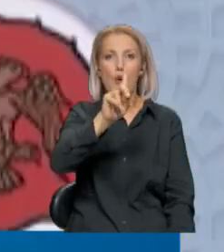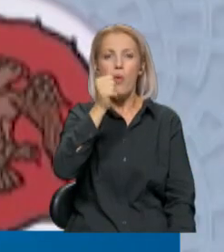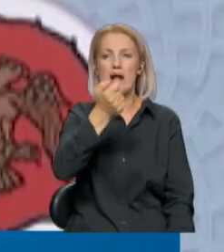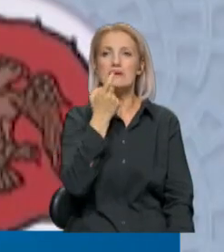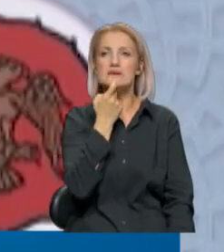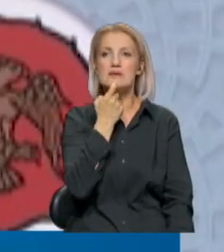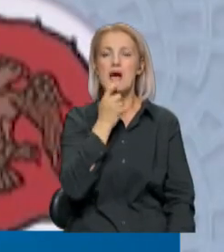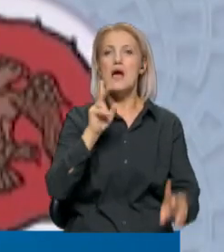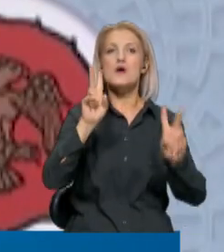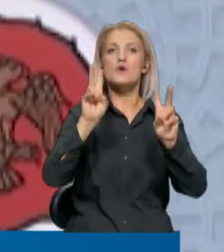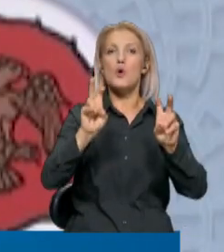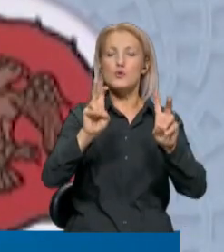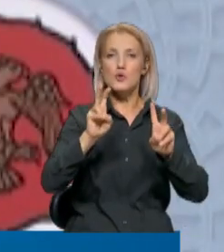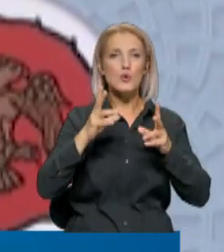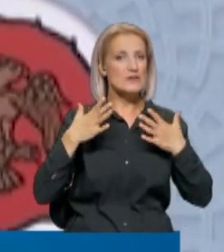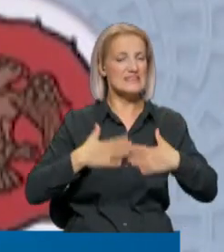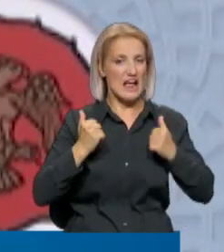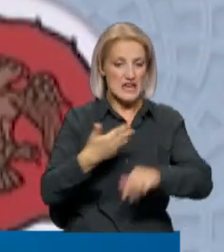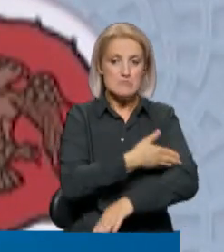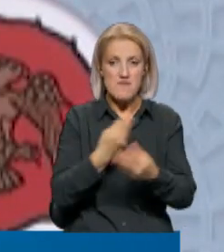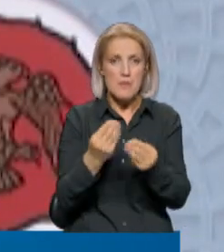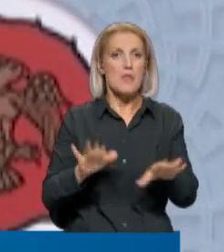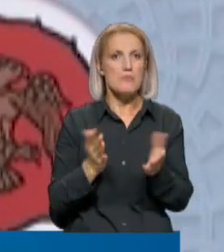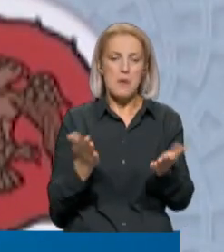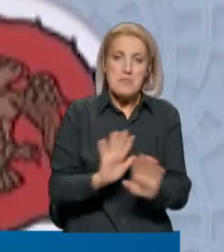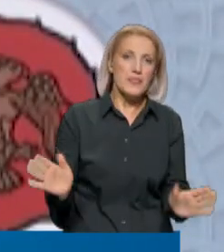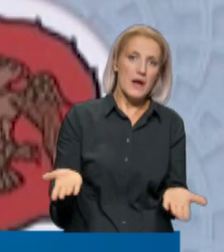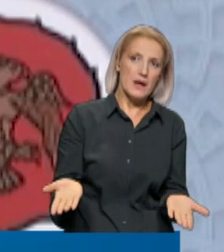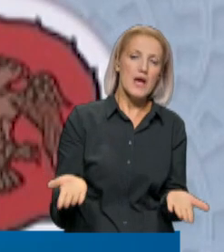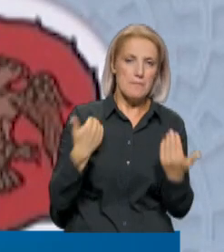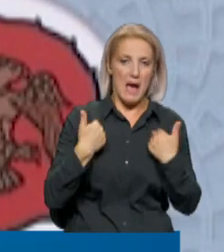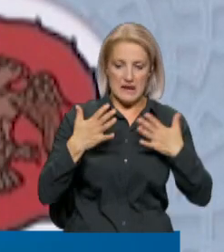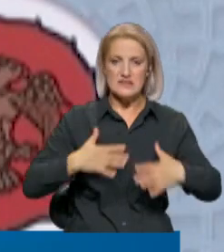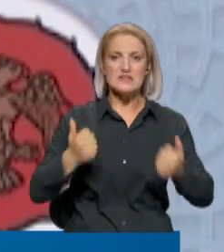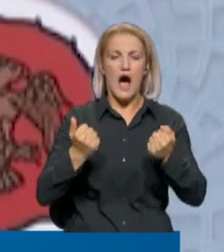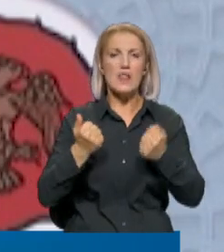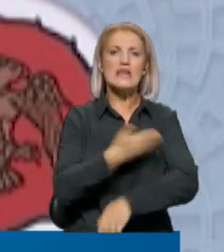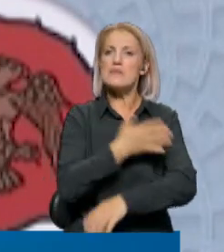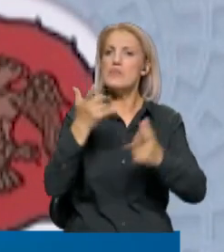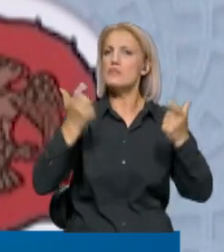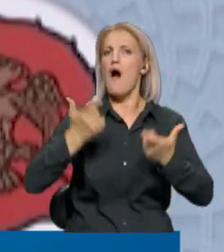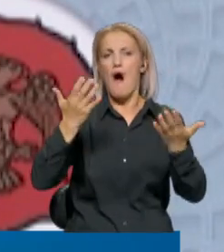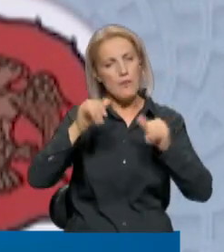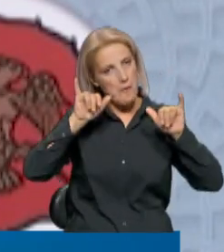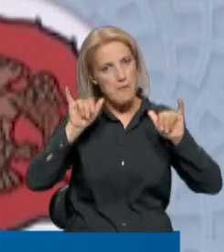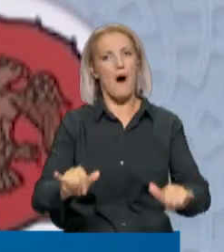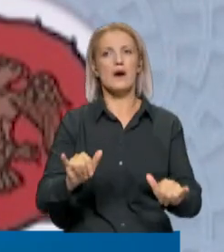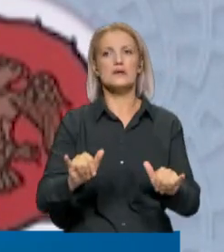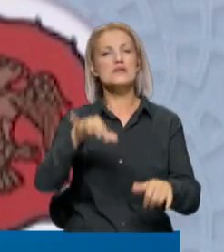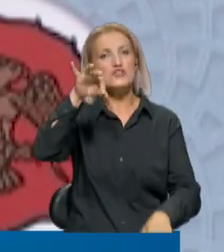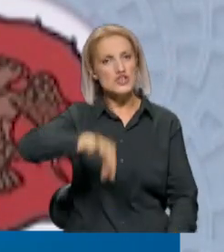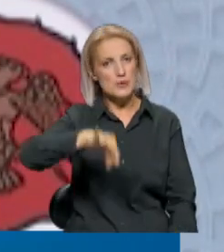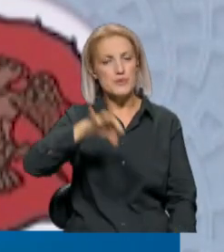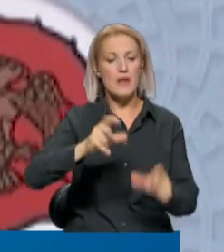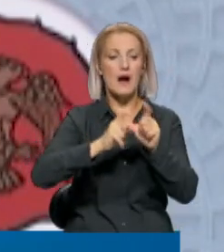savunmuştu. Mesele sağlık hizmetinin verilmesi değil mi? Tamam bitti. Ben sağlık hizmetini nereden alıyorsam aynı şekilde şimdi